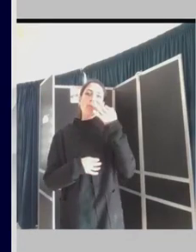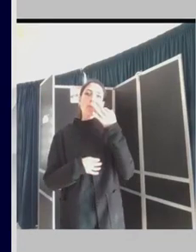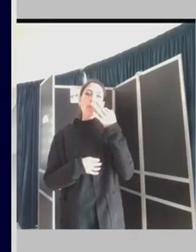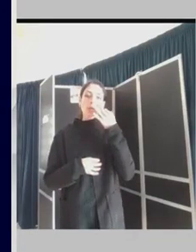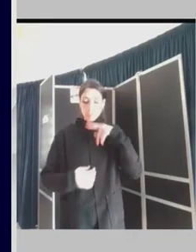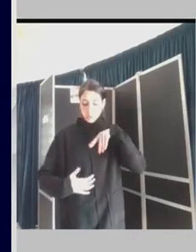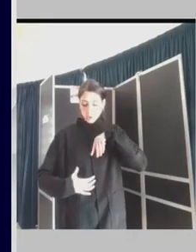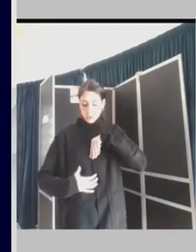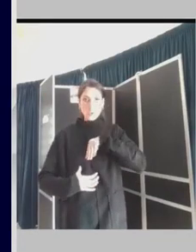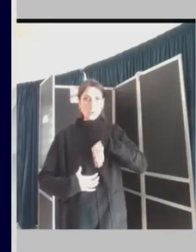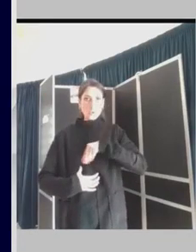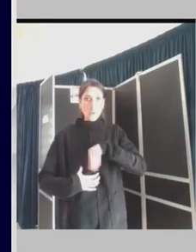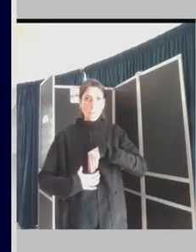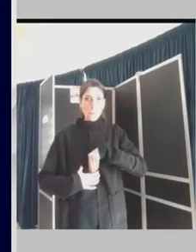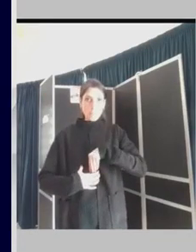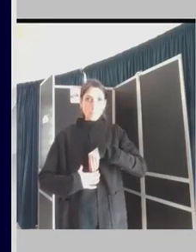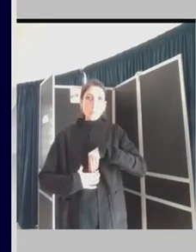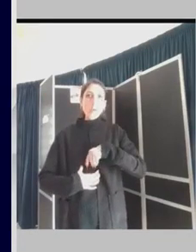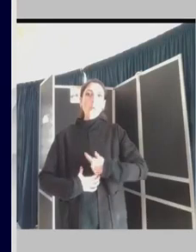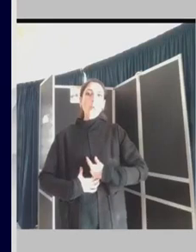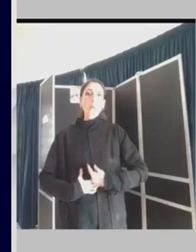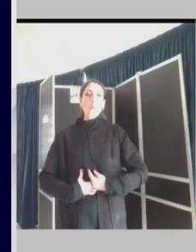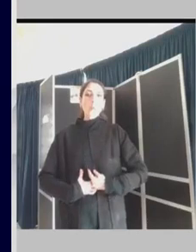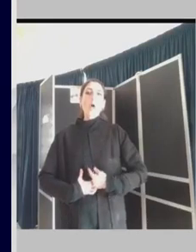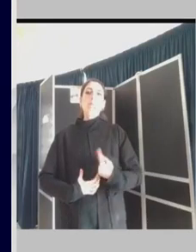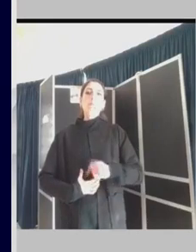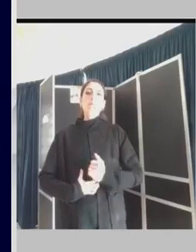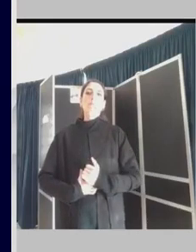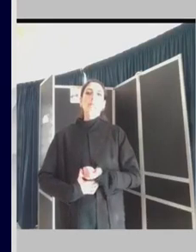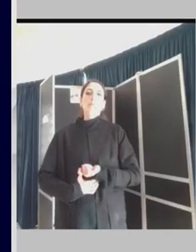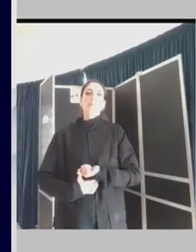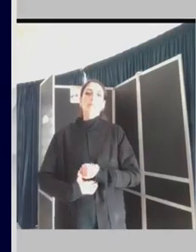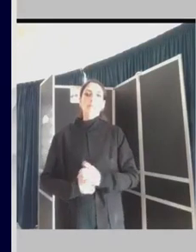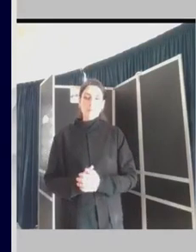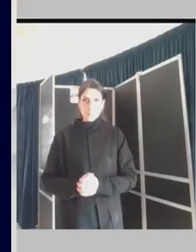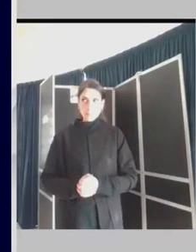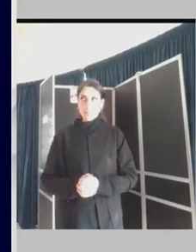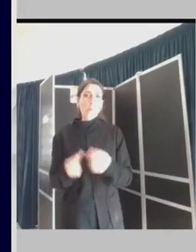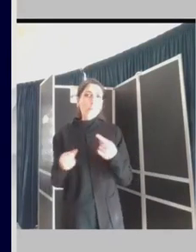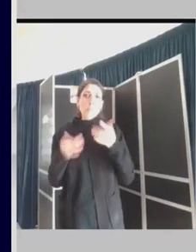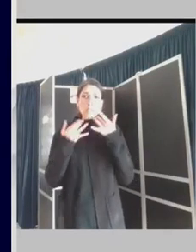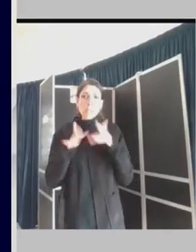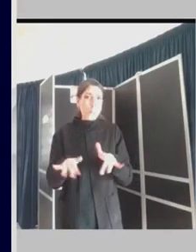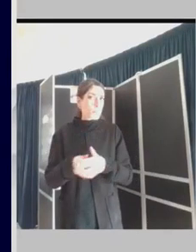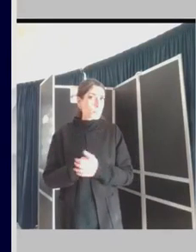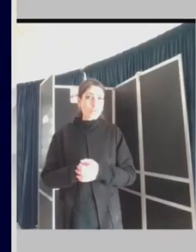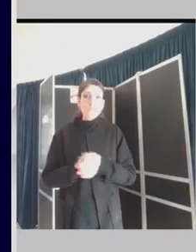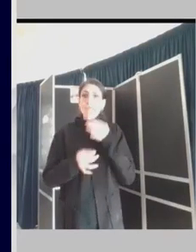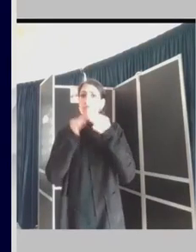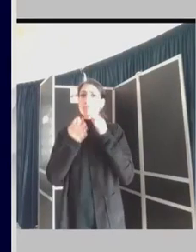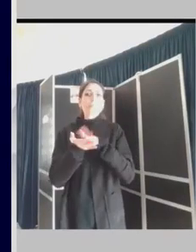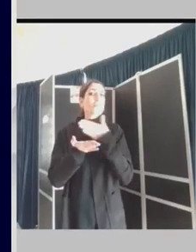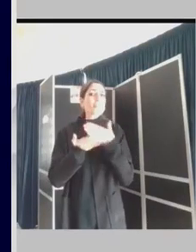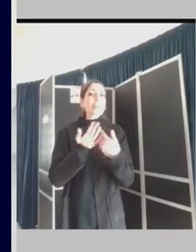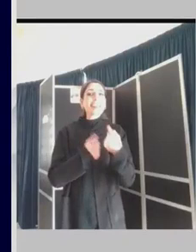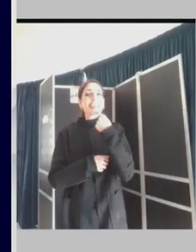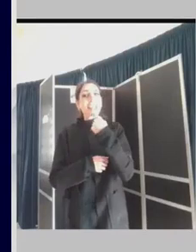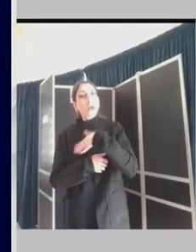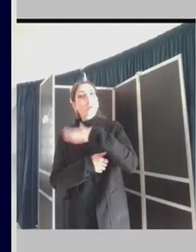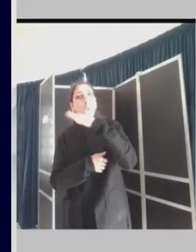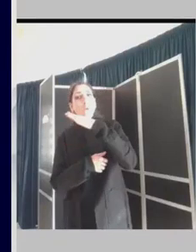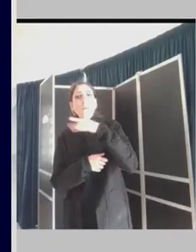tra il diaframma. Esatto, in questo modo è semplice, questo persone grandi e piccole è la stessa